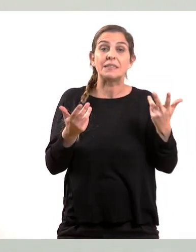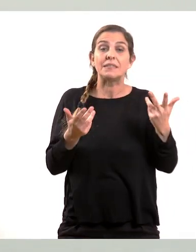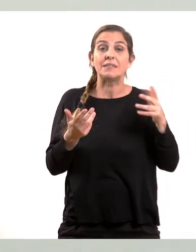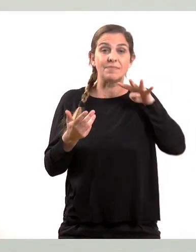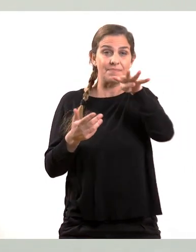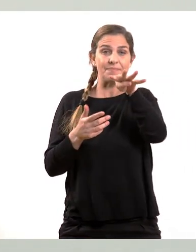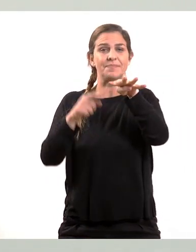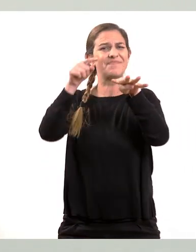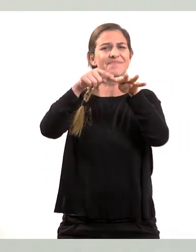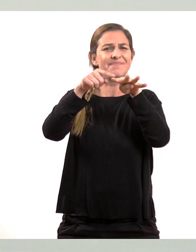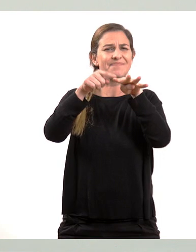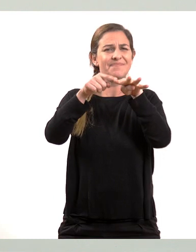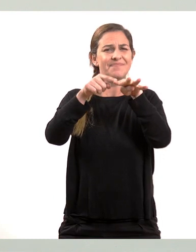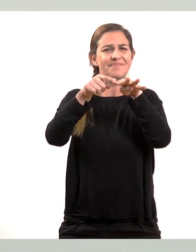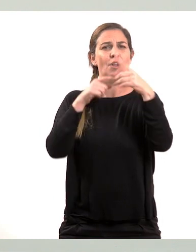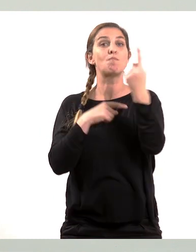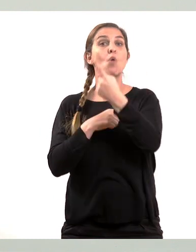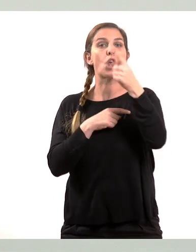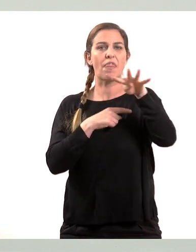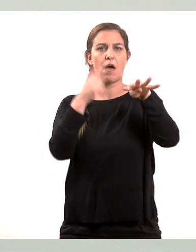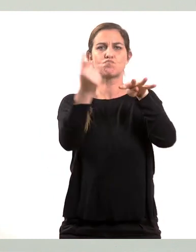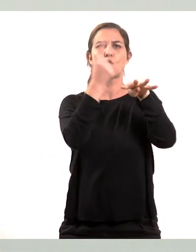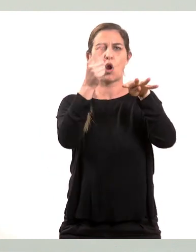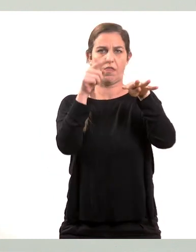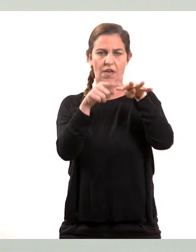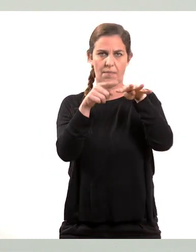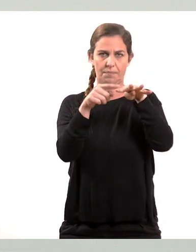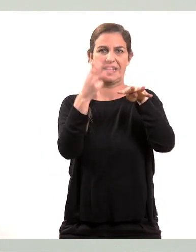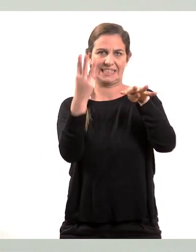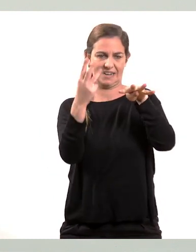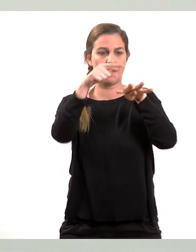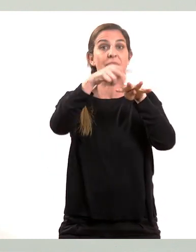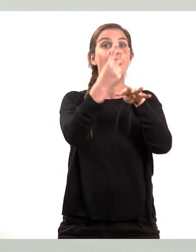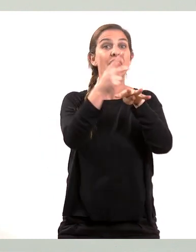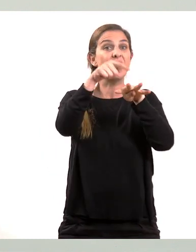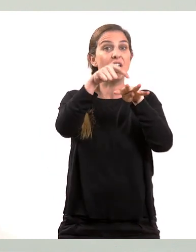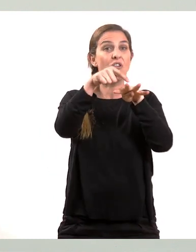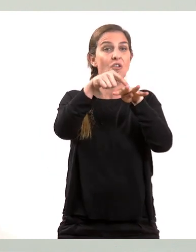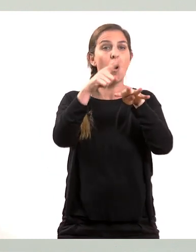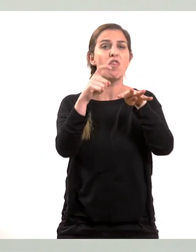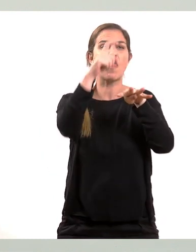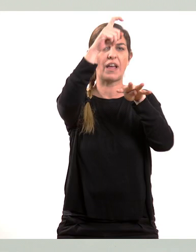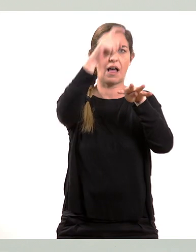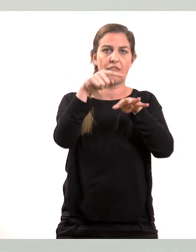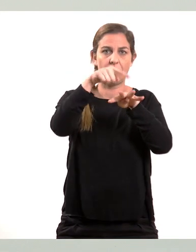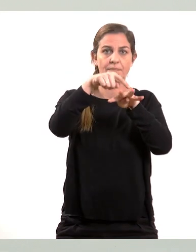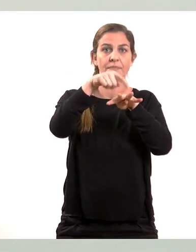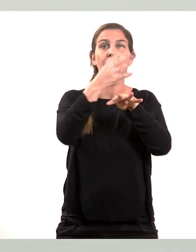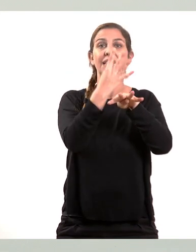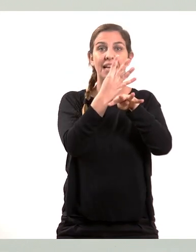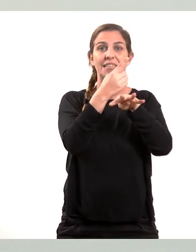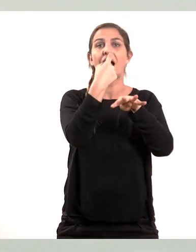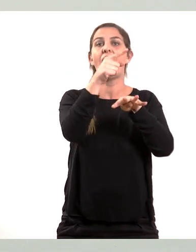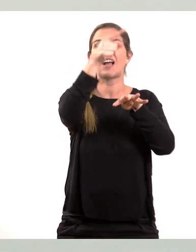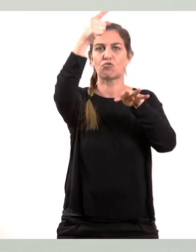Τι είναι το 3? Μονάδα. Πολύ σωστά. Τι είναι το 2? Δεκάδα. Το 4?